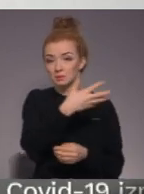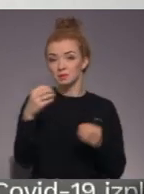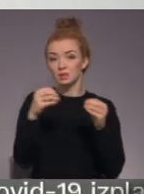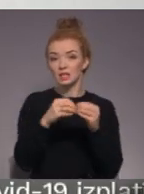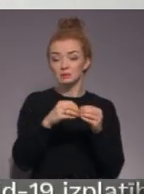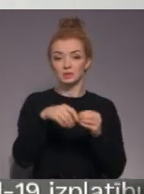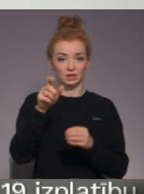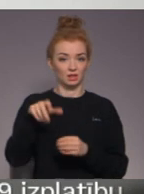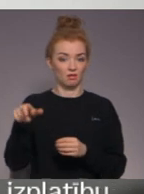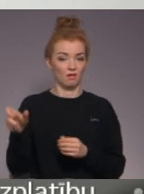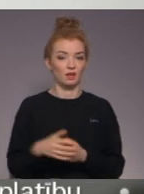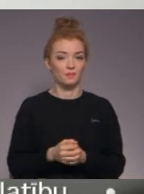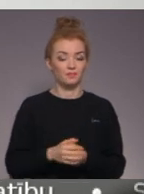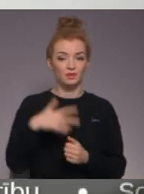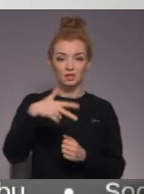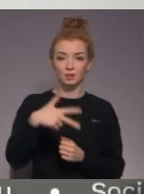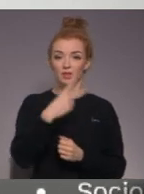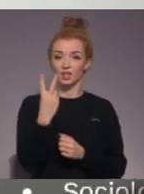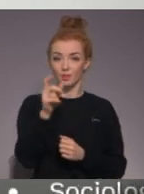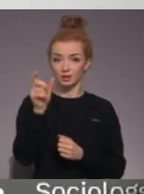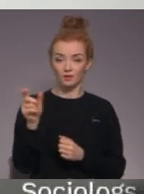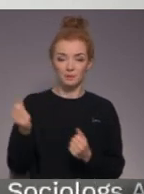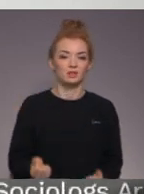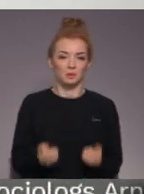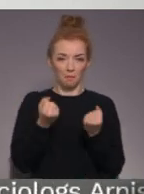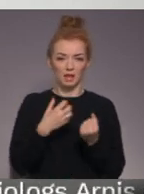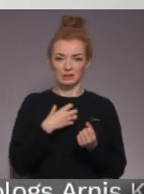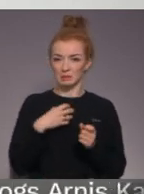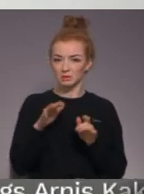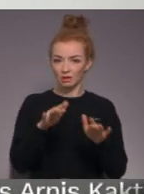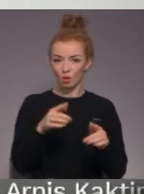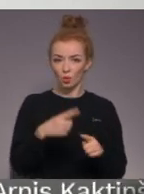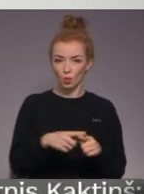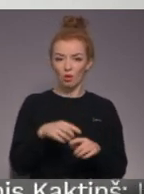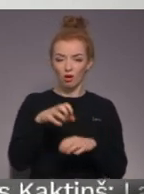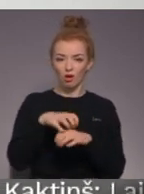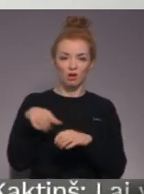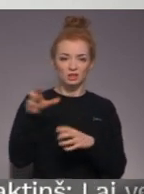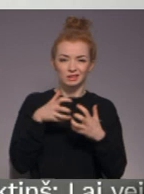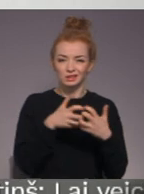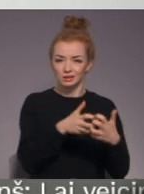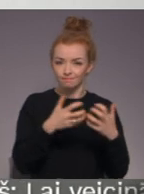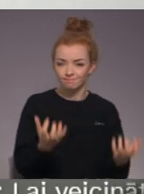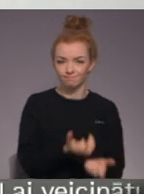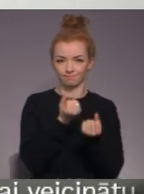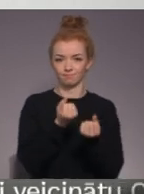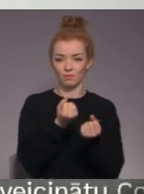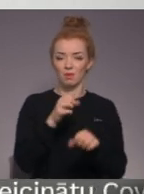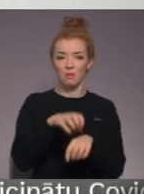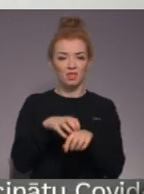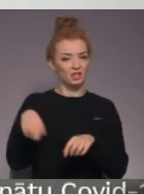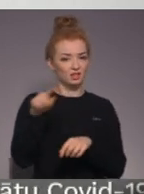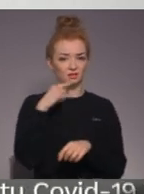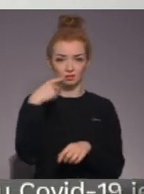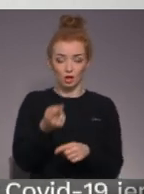510 COVID pacienti. 32 no viņiem slimības gaita ir smaga un ārsti cīnās par viņu dzīvību. Mediķi uzsver, ka